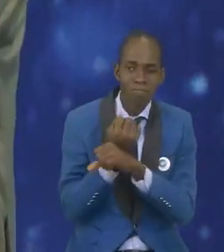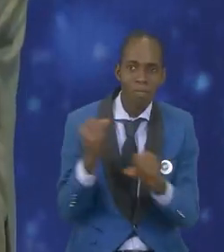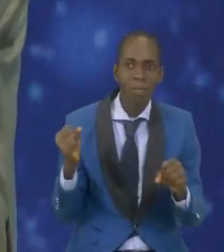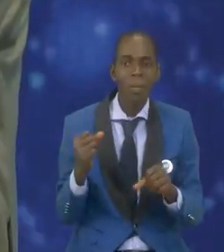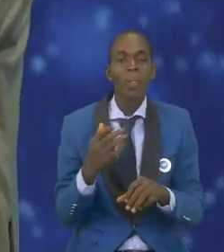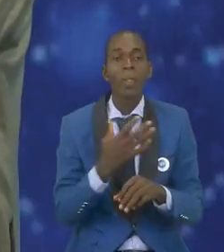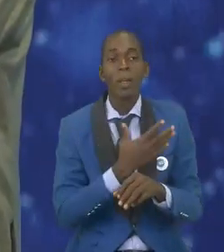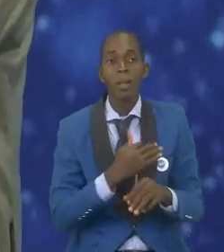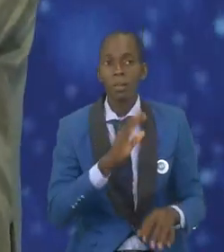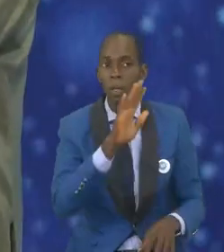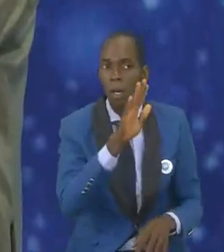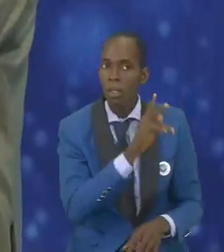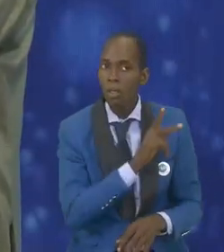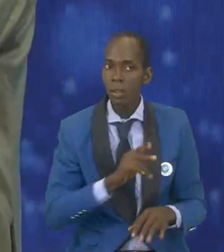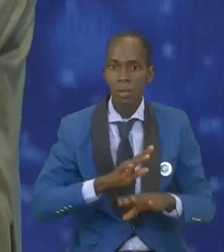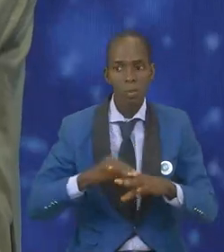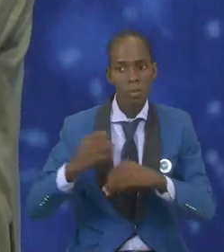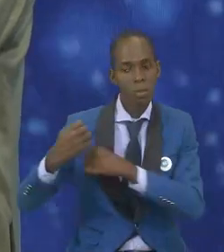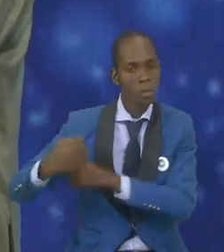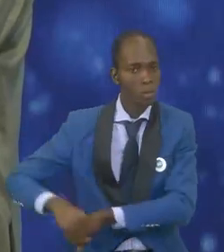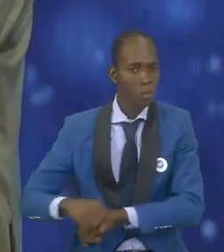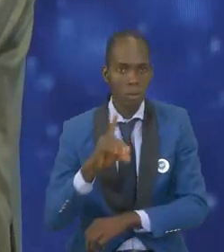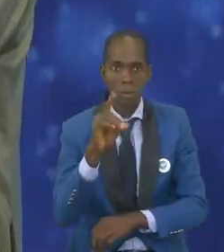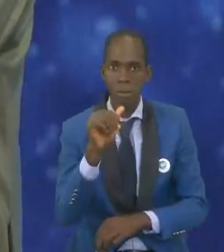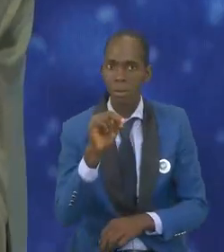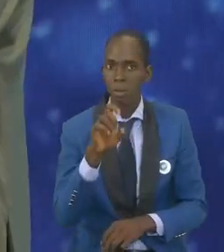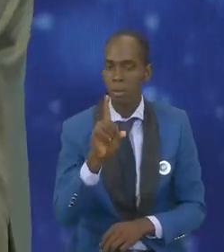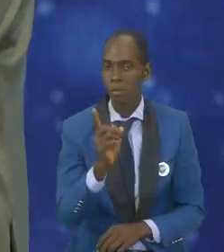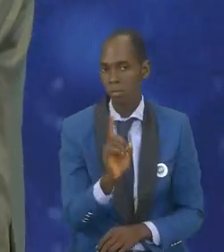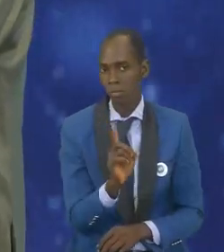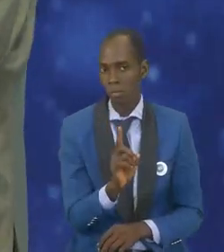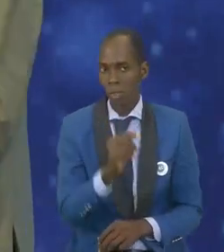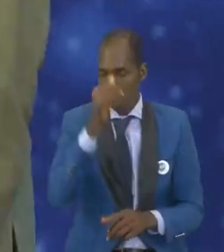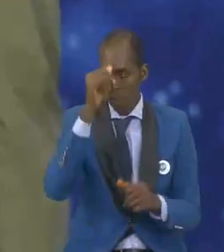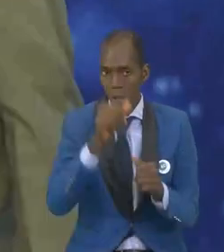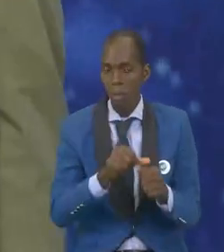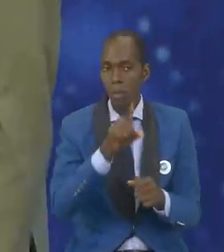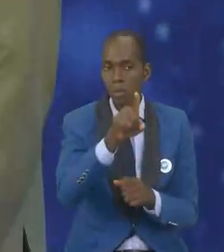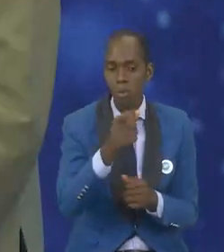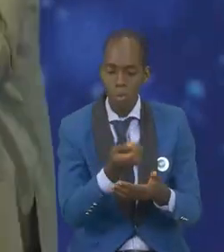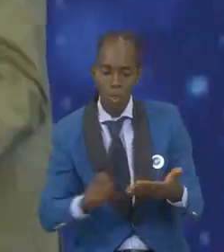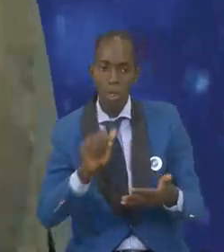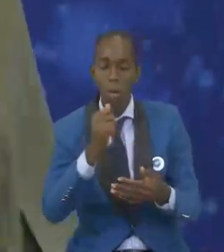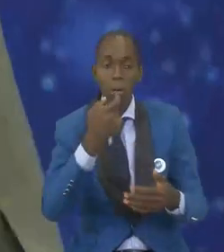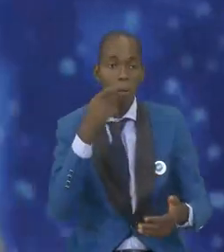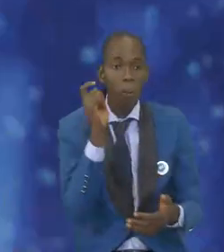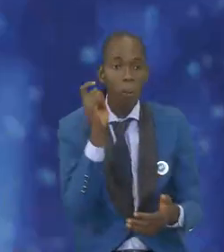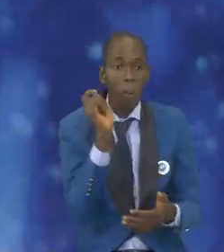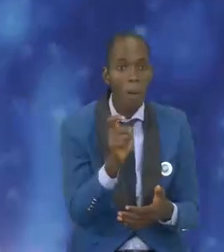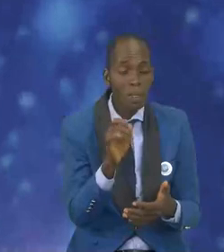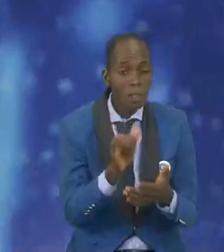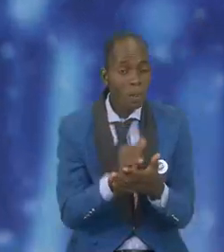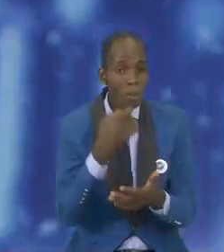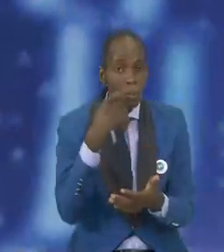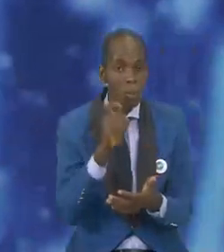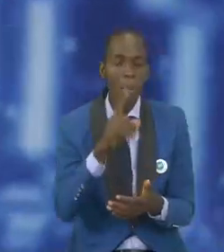de le délivrer il y aura rappelé que le décret le dit est